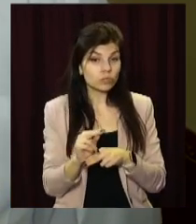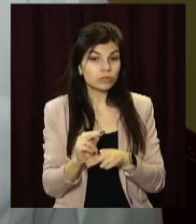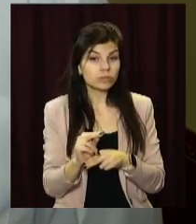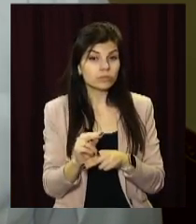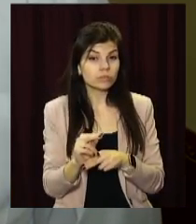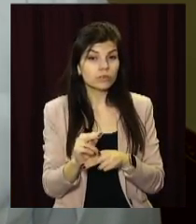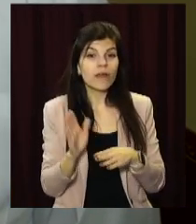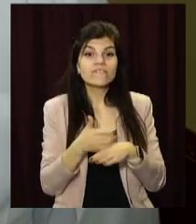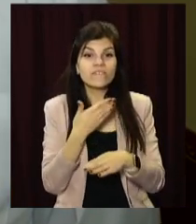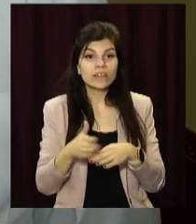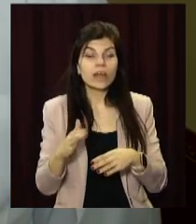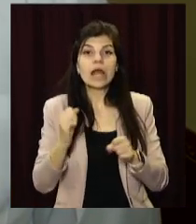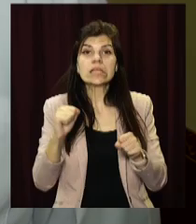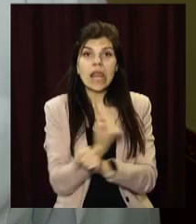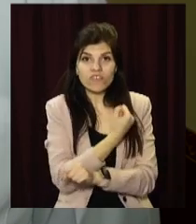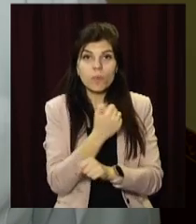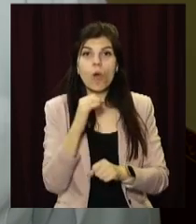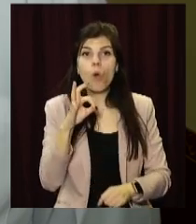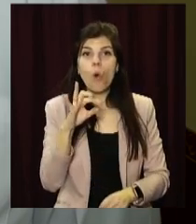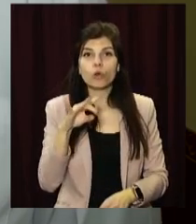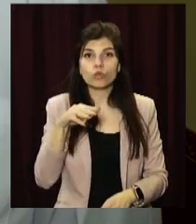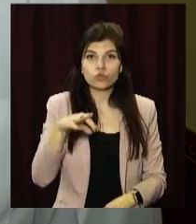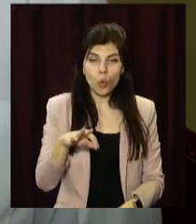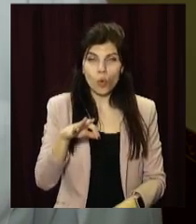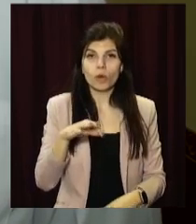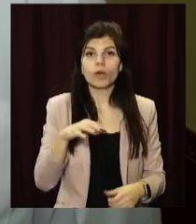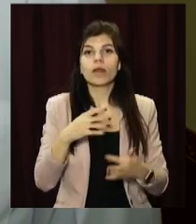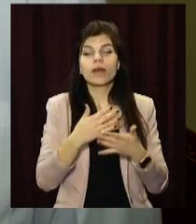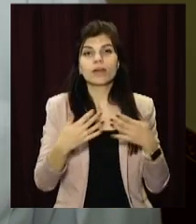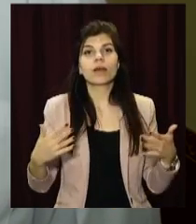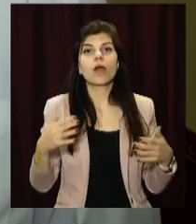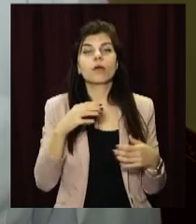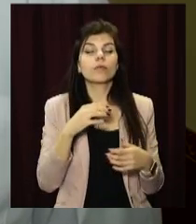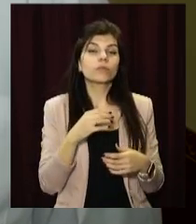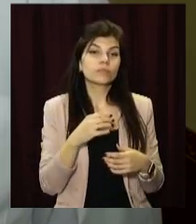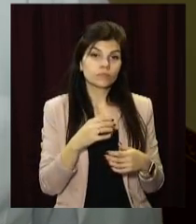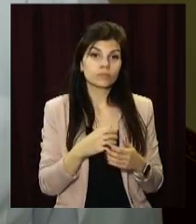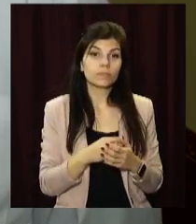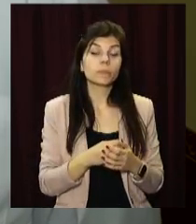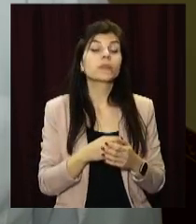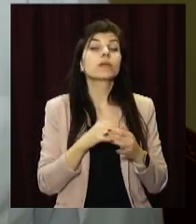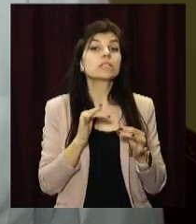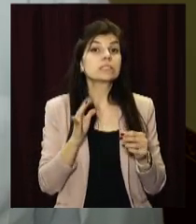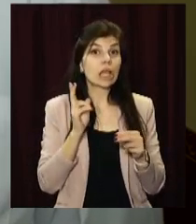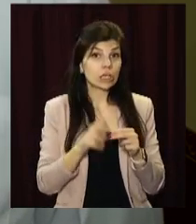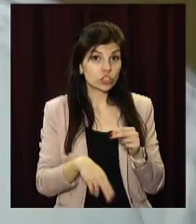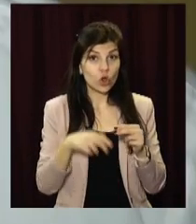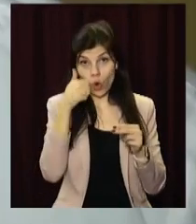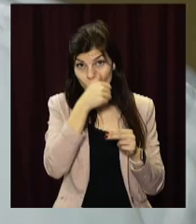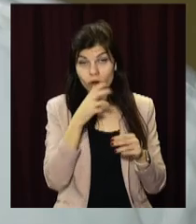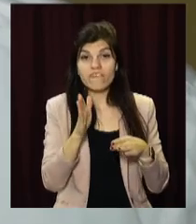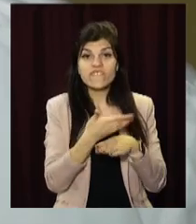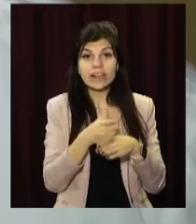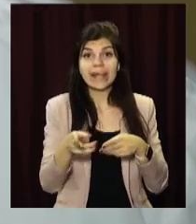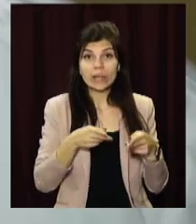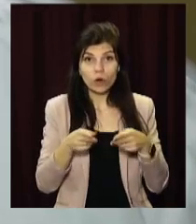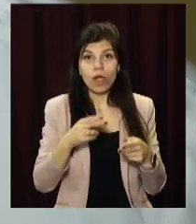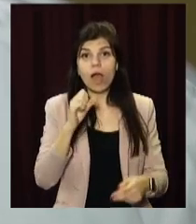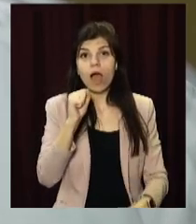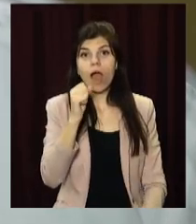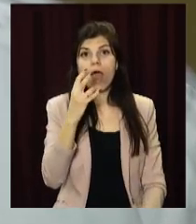ремонт відділення травматології та ортопедії та політравми, капітальний ремонт. І закінчить рік відділення